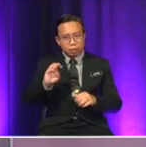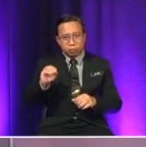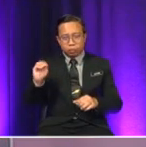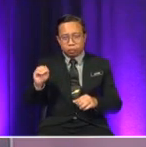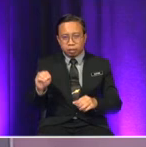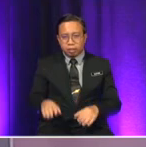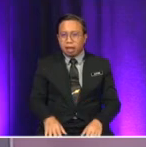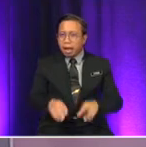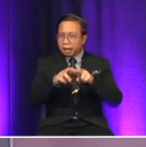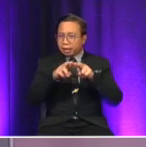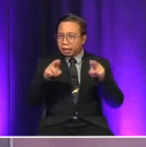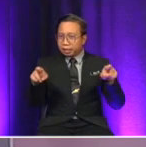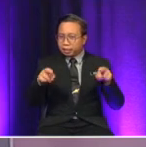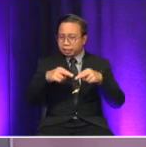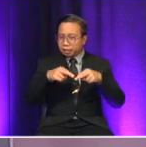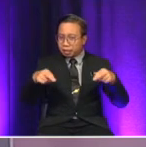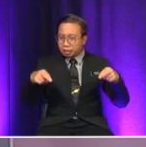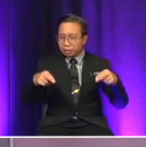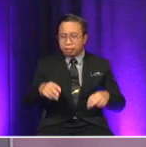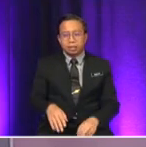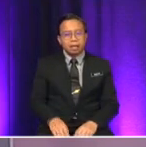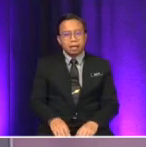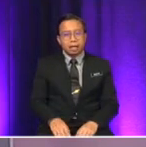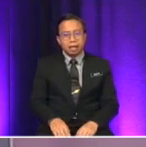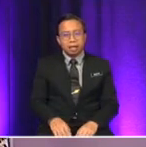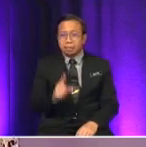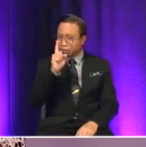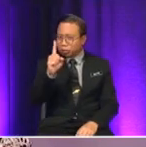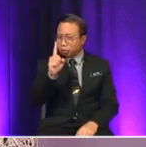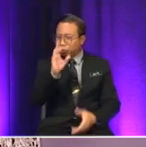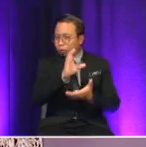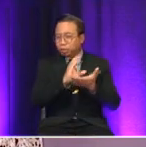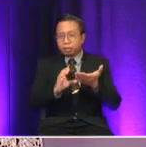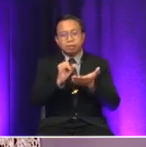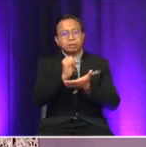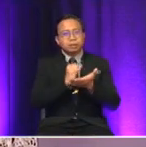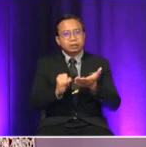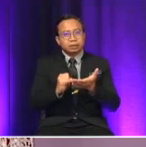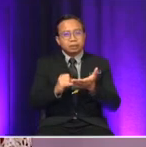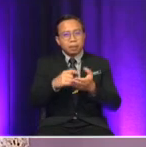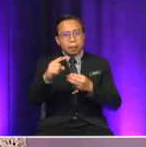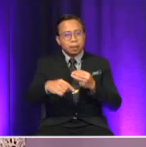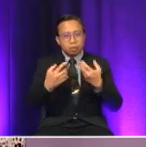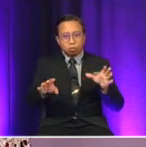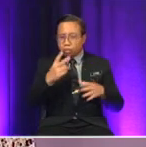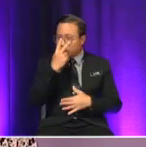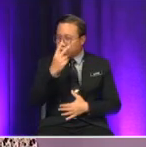perkataan suatu karya seni, okey, highlightkan perkataan suatu karya seni yang mana bila kamu nampak saja perkataan itu, maka kamu tahu